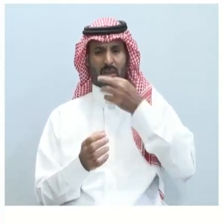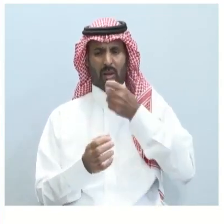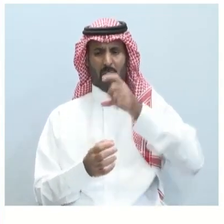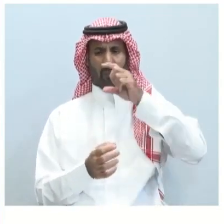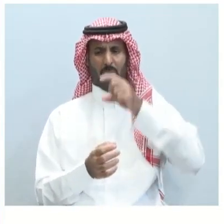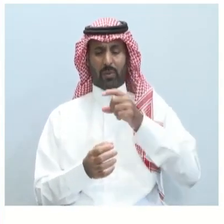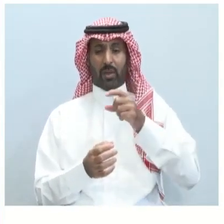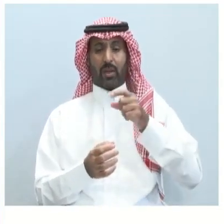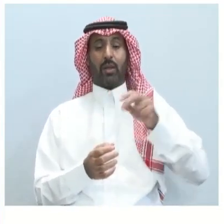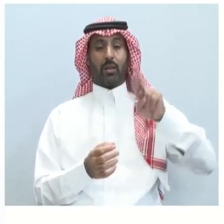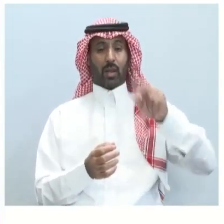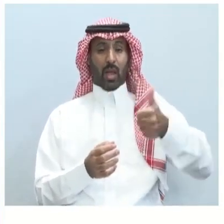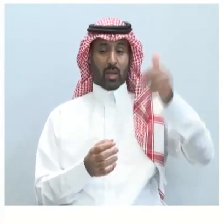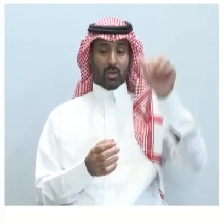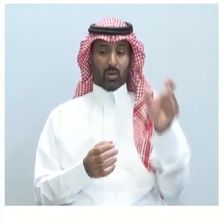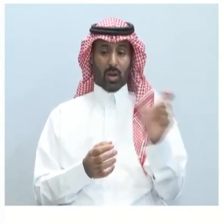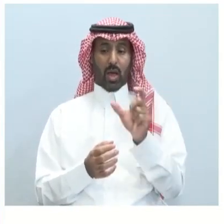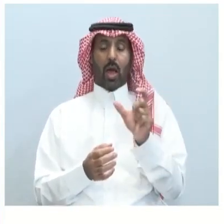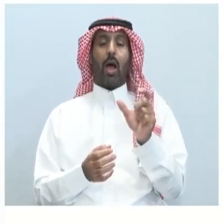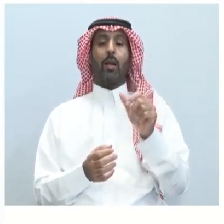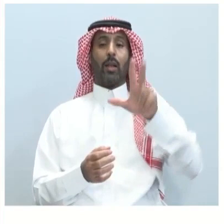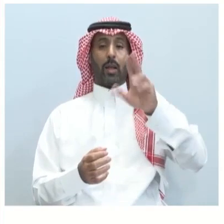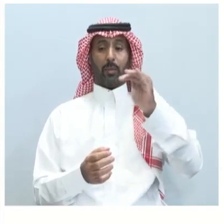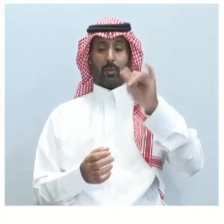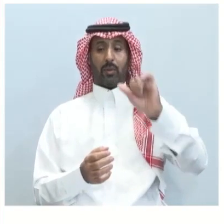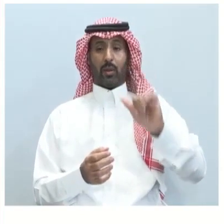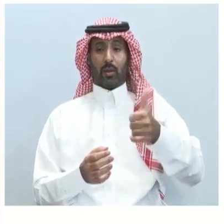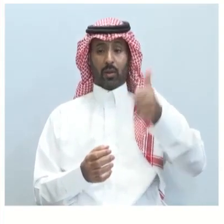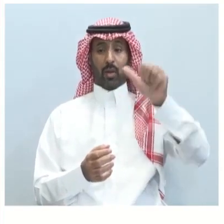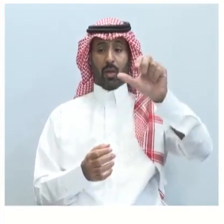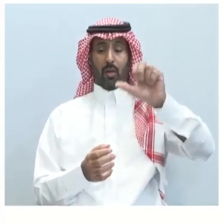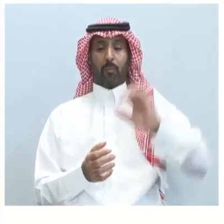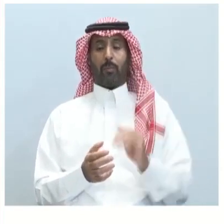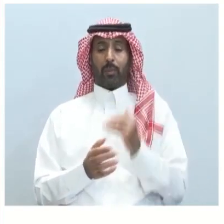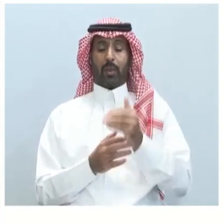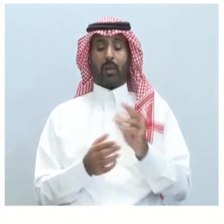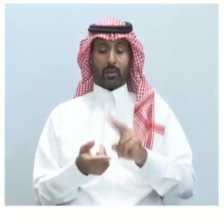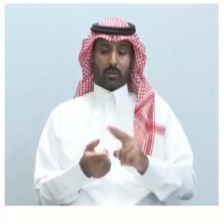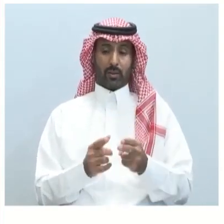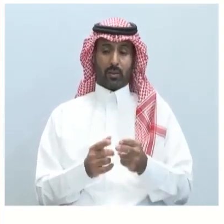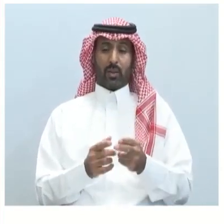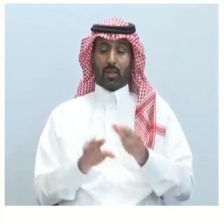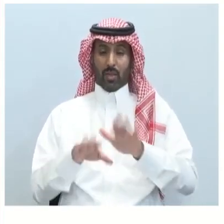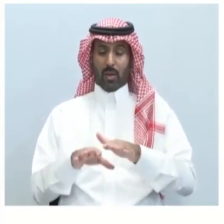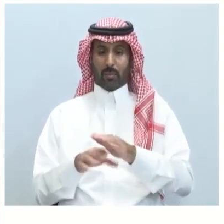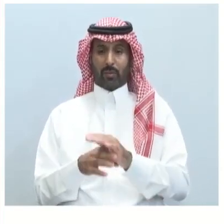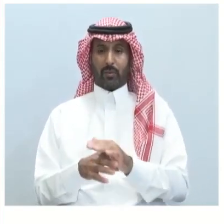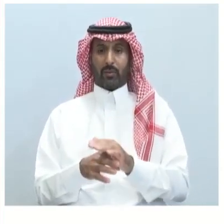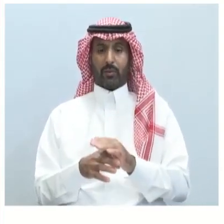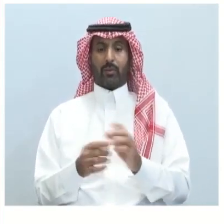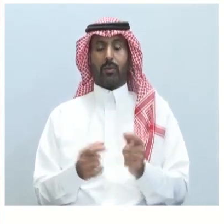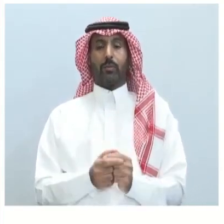والتغير والتعبير عن ثابت الاتزان الكي ايه عارفين انه ثابت تاين مين